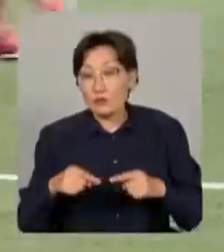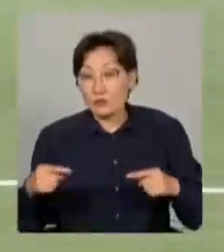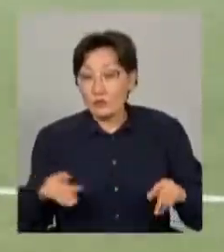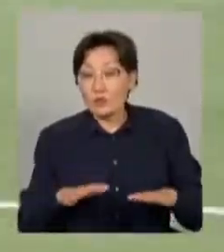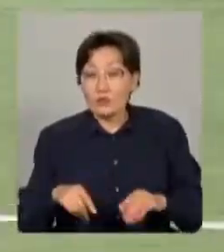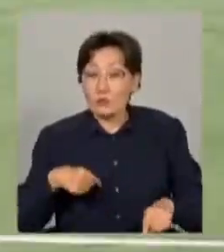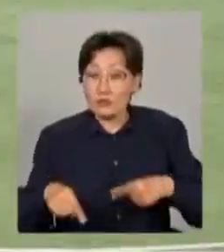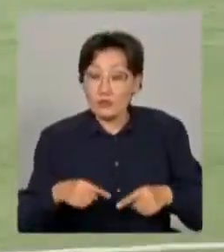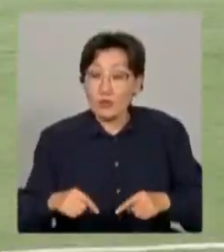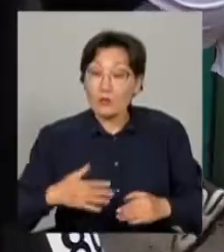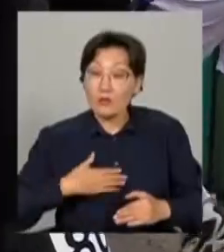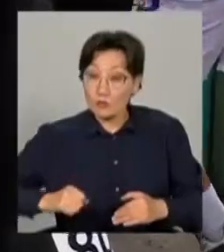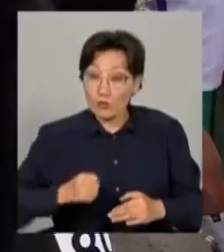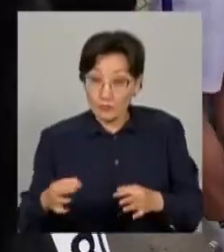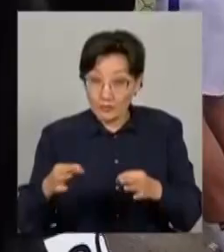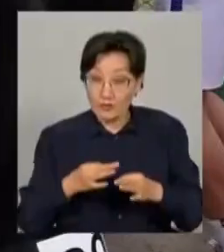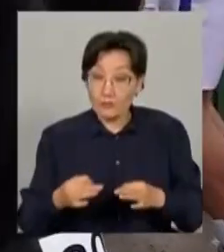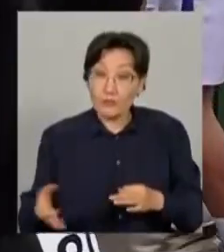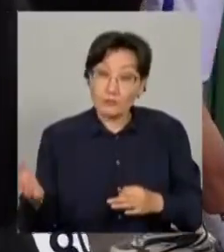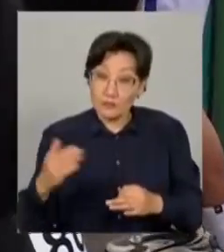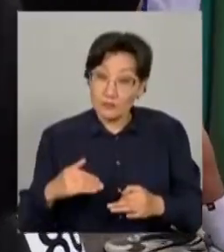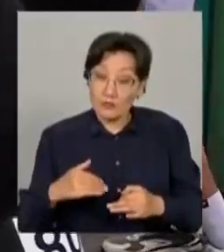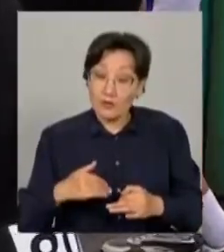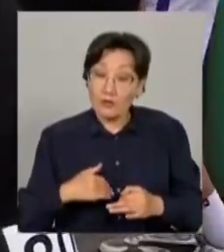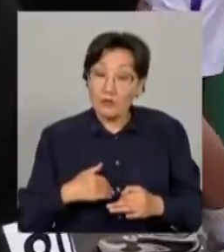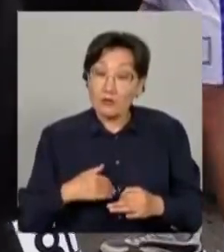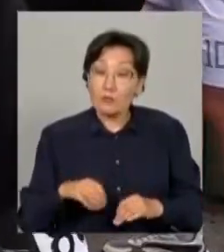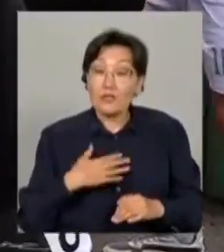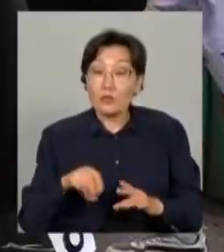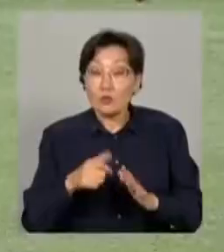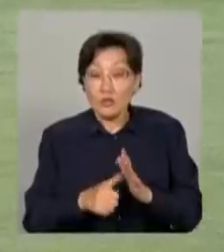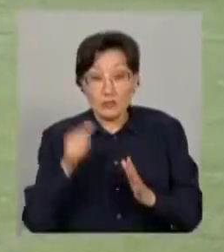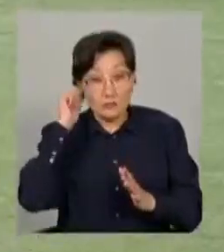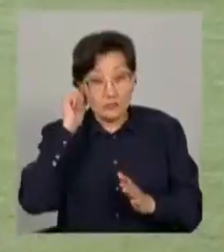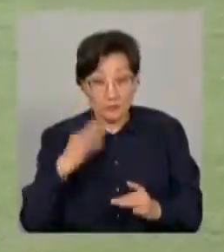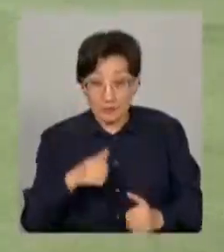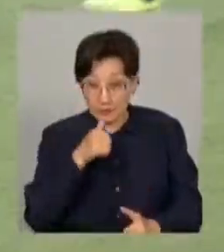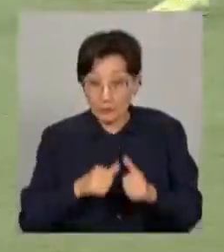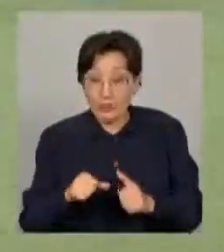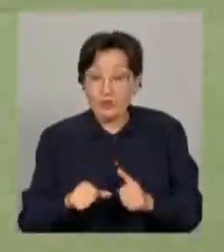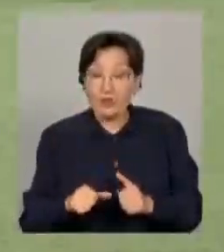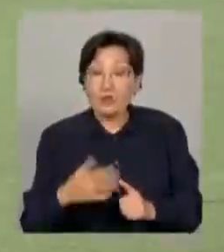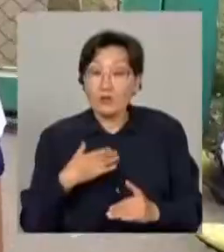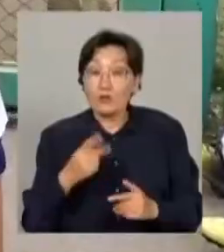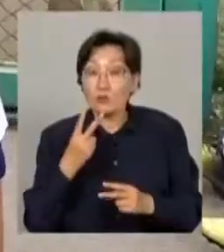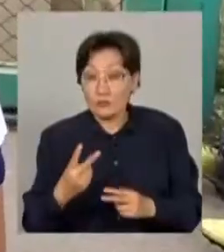дос балаларымды айтты, барайық деді. 16 жасымнан бастап деді. Өзім 16-тамын. Сосын көрейік деді. Кастингқа екінші рет келіп